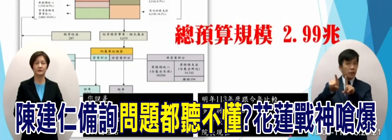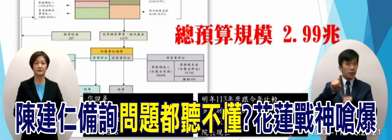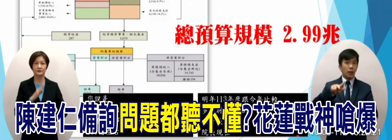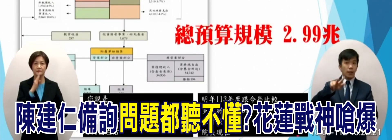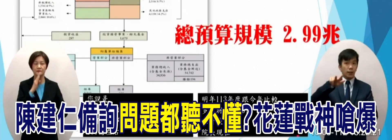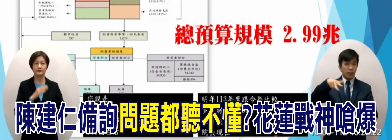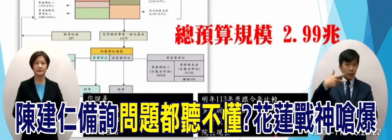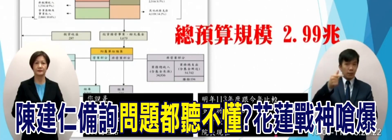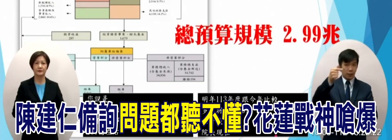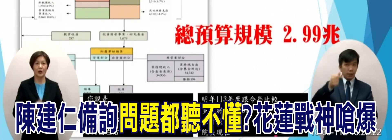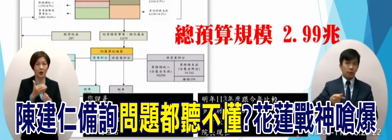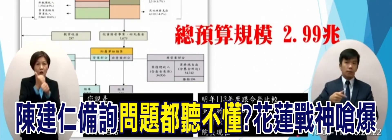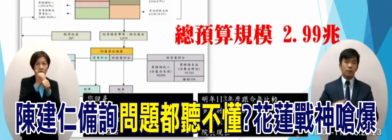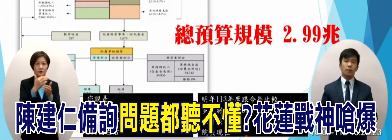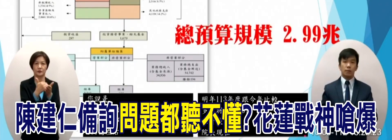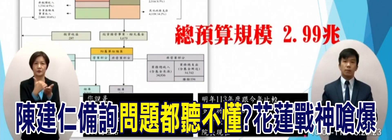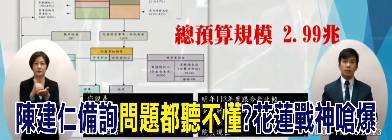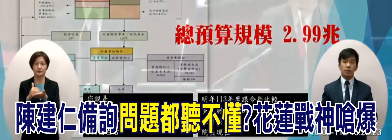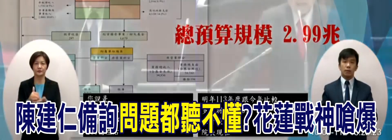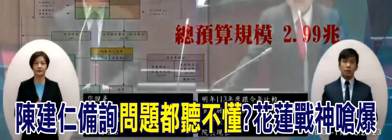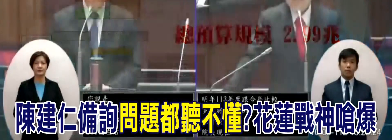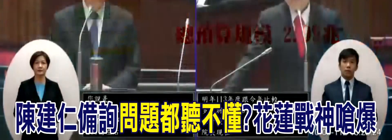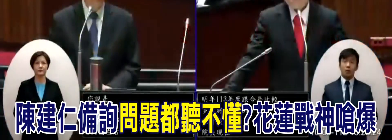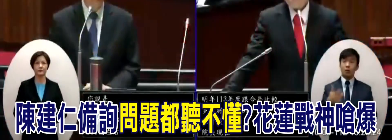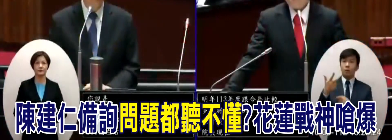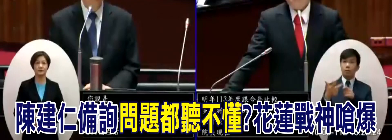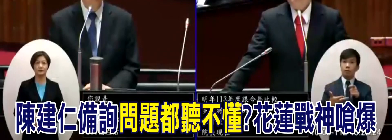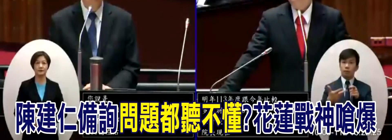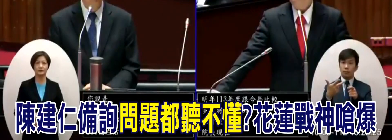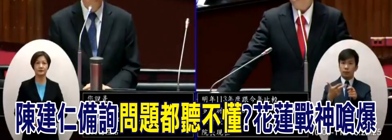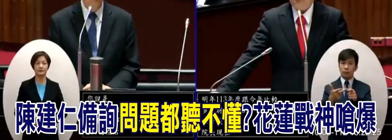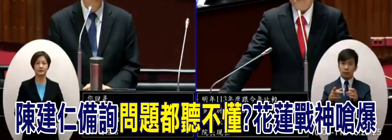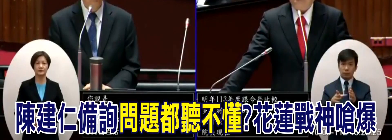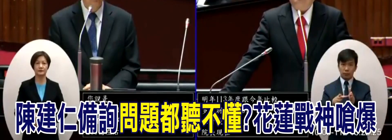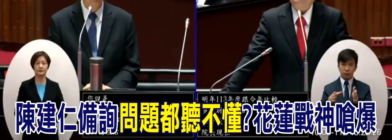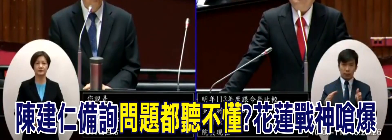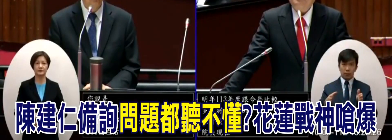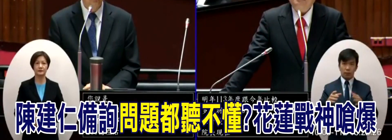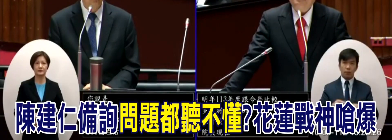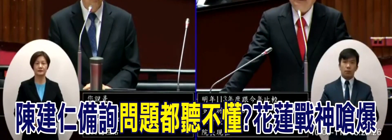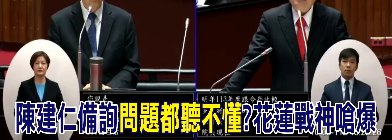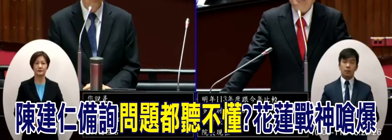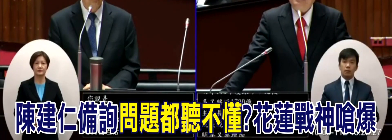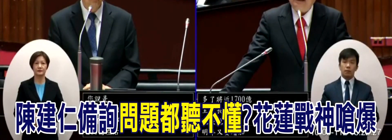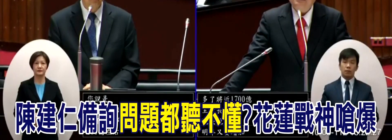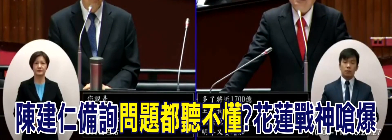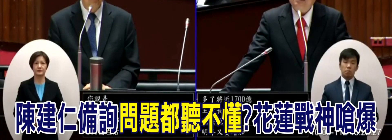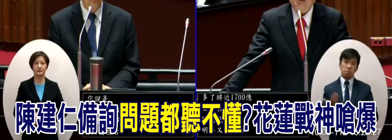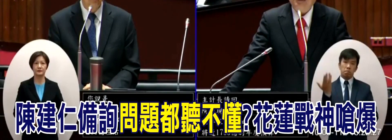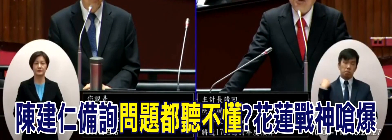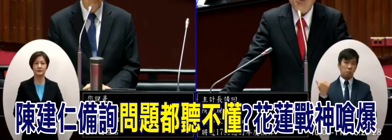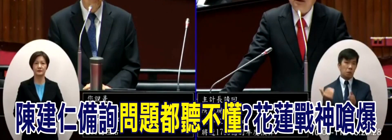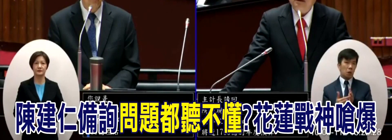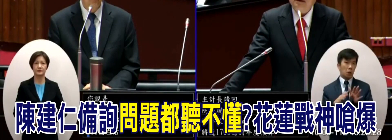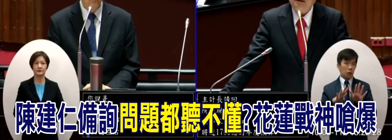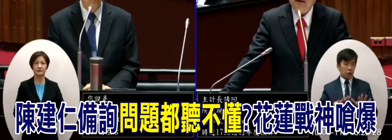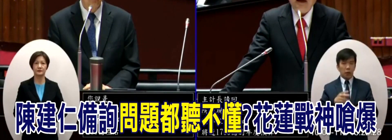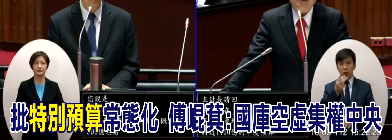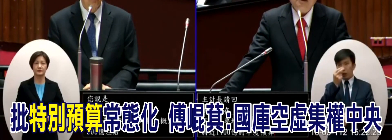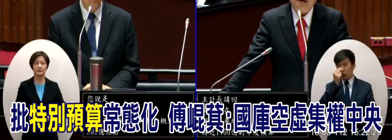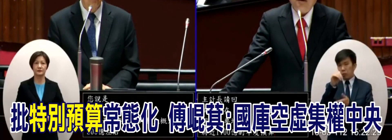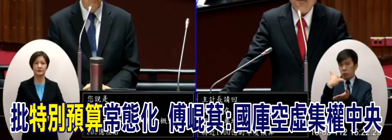是总预算。 那七年来，我们总共累计啊，这些特别预